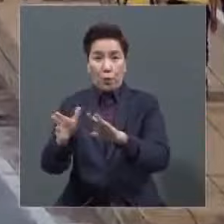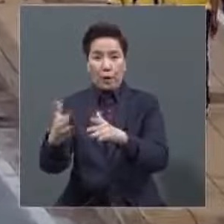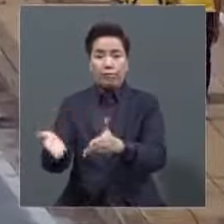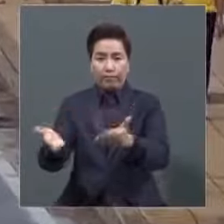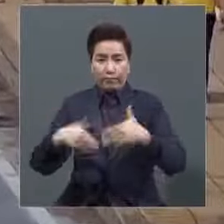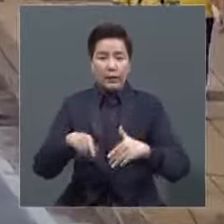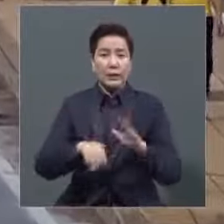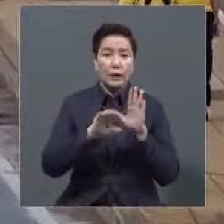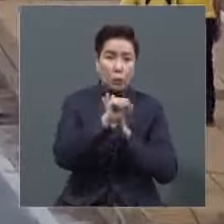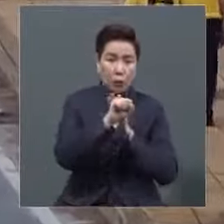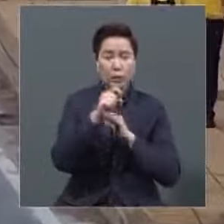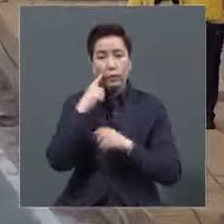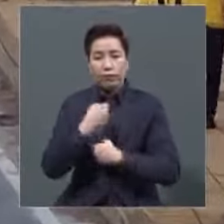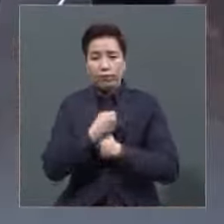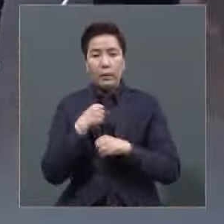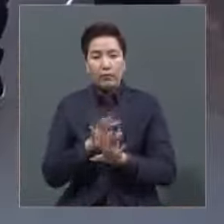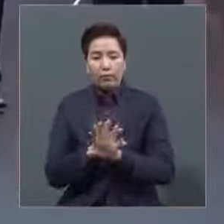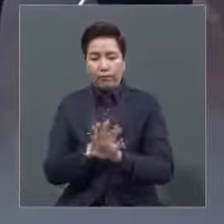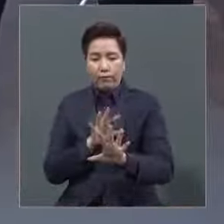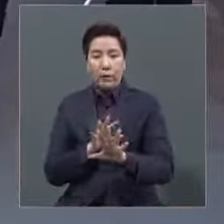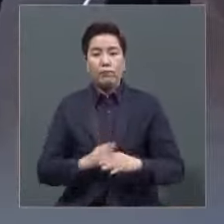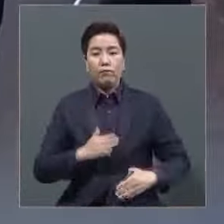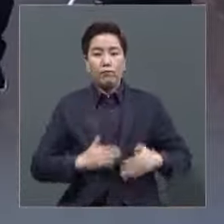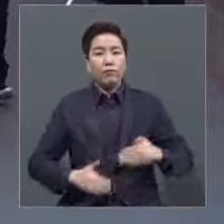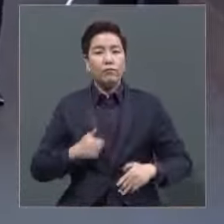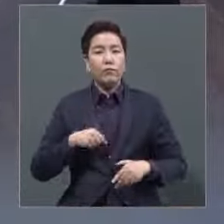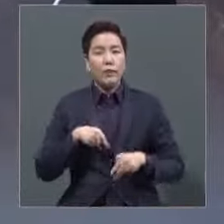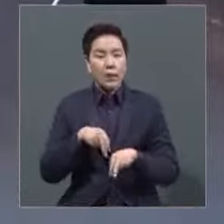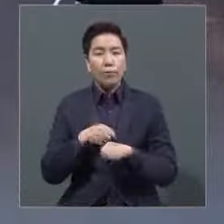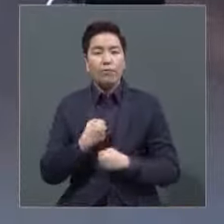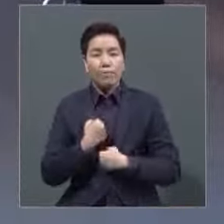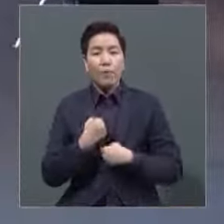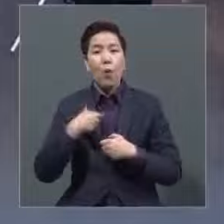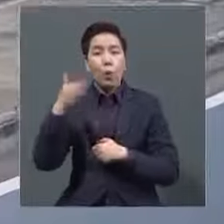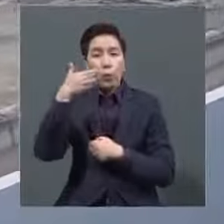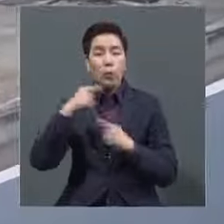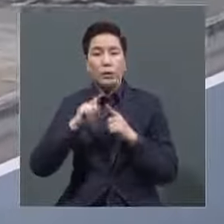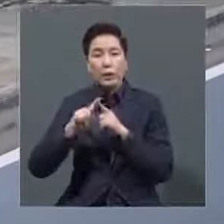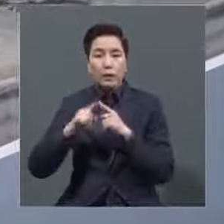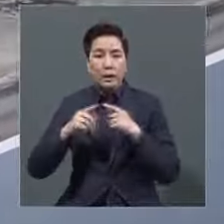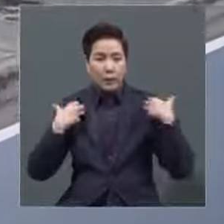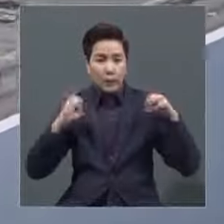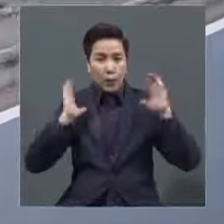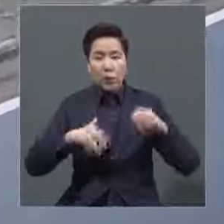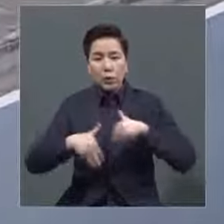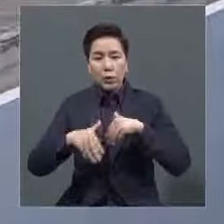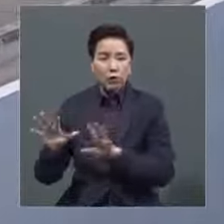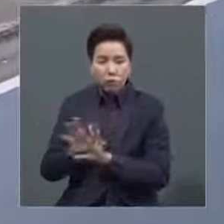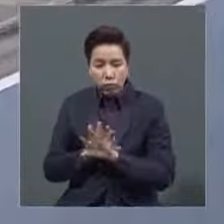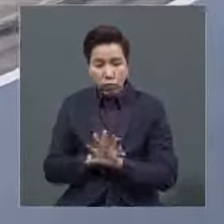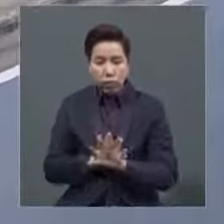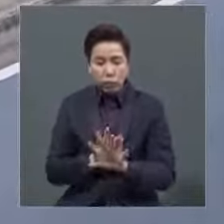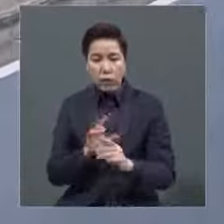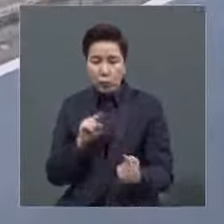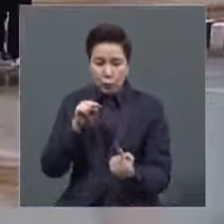ำขบวนนะครับจากกิจกรรมเดินวิ่งปั่นธงตราสัญลักษณ์นะครับพร้อมกับหัวหน้าส่วนราชการประชาชนก็เคลื่อนตัวไป